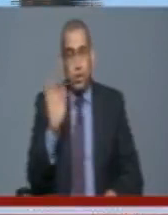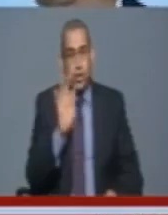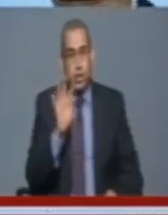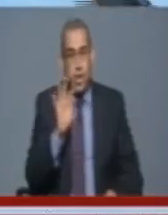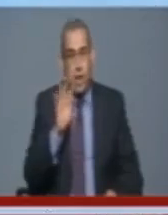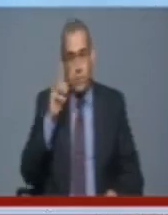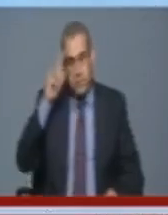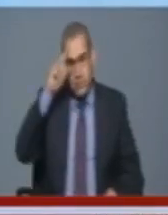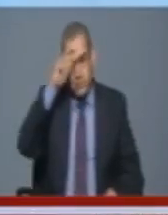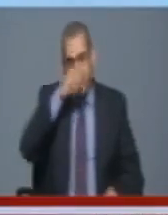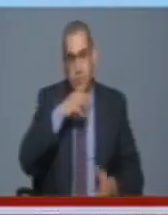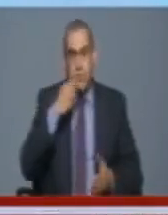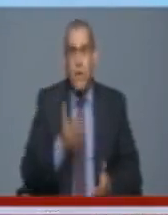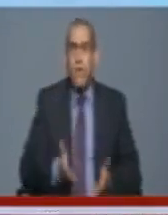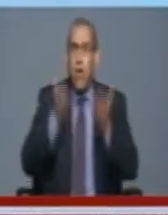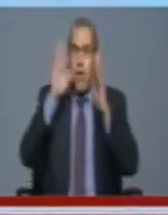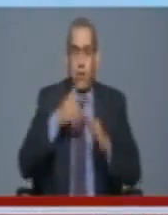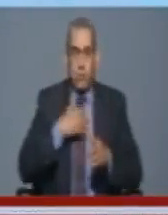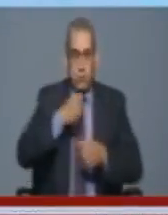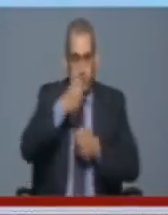من أبى.